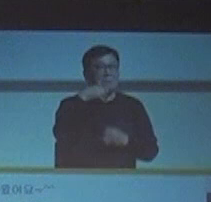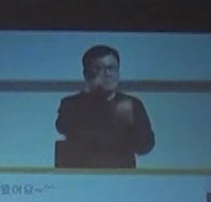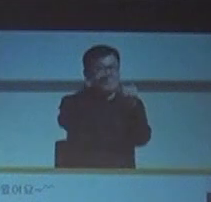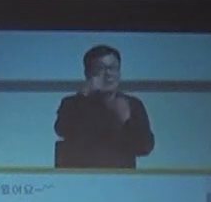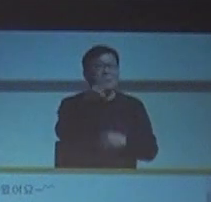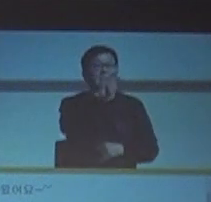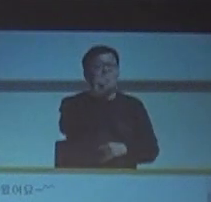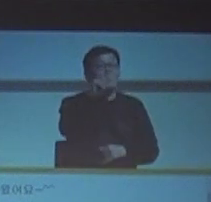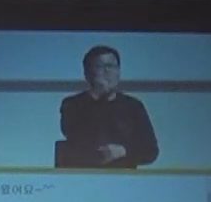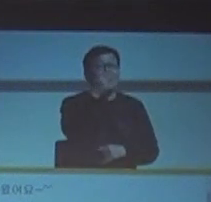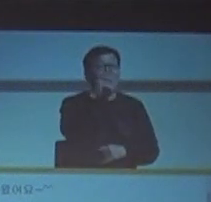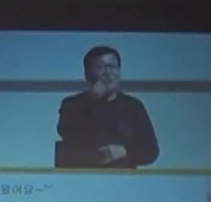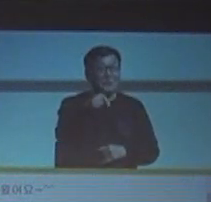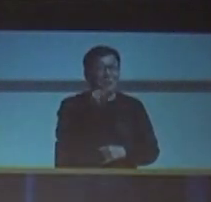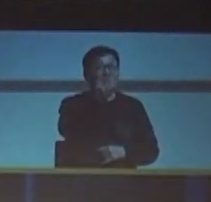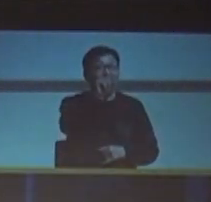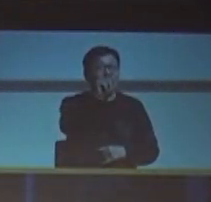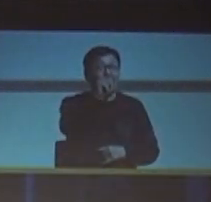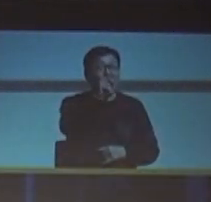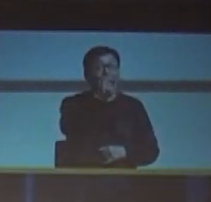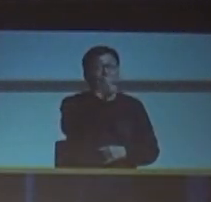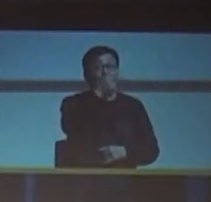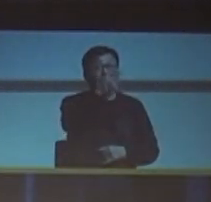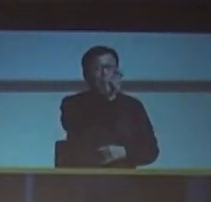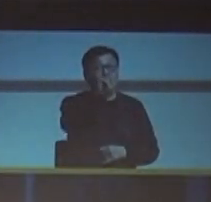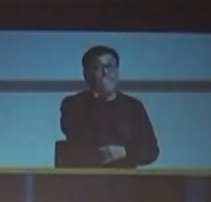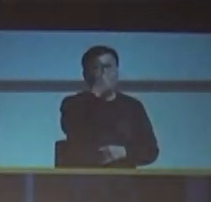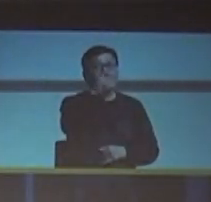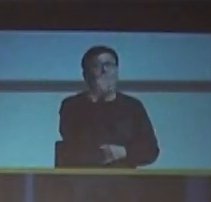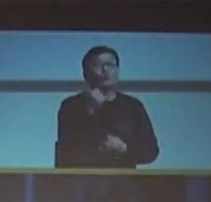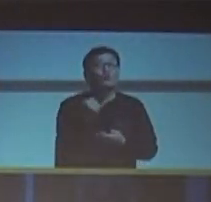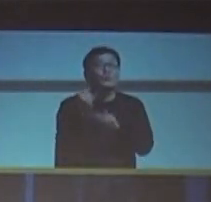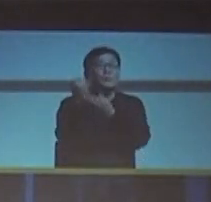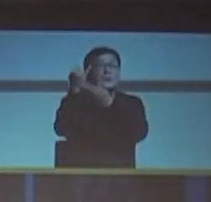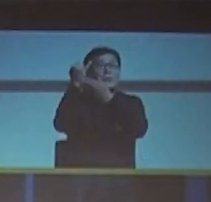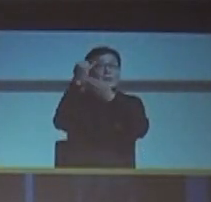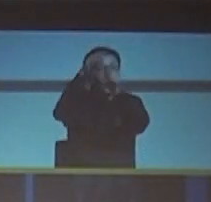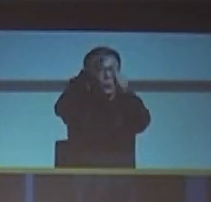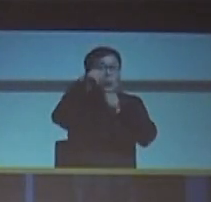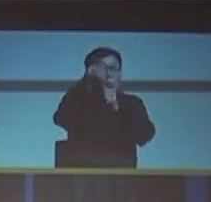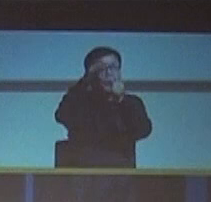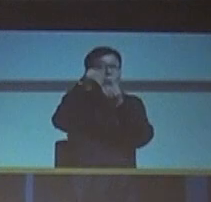만덕 누나들 앞으로 나와보세요. 네. 네. 누님들 빨리 나오세요.